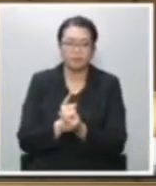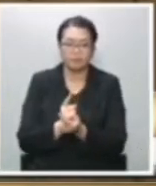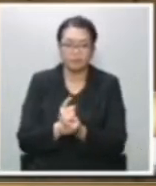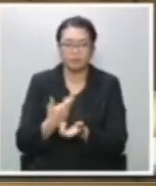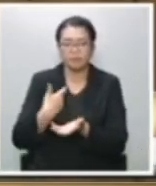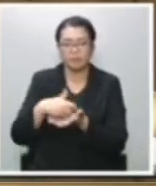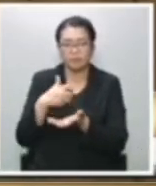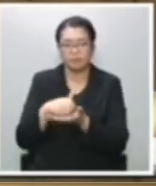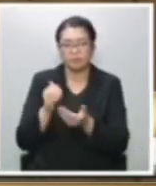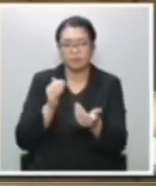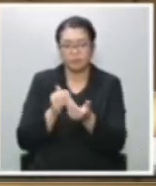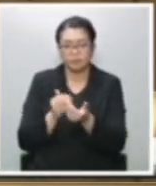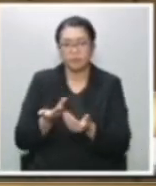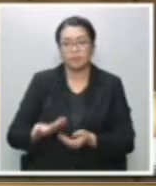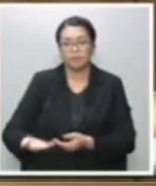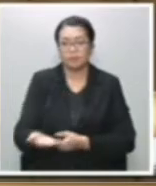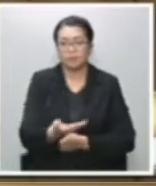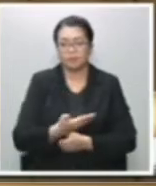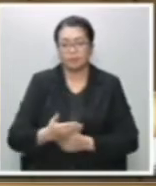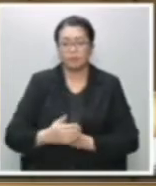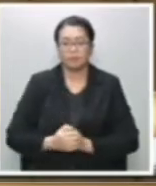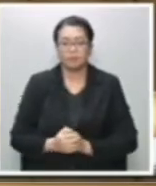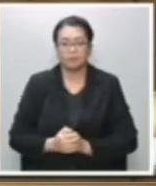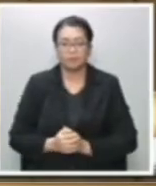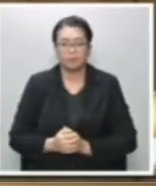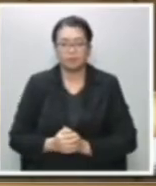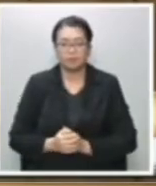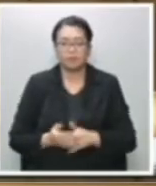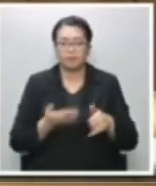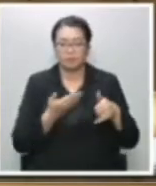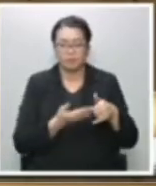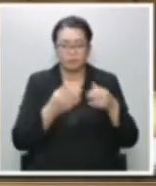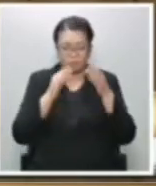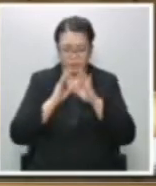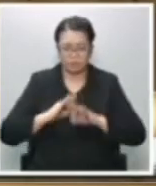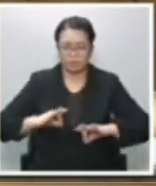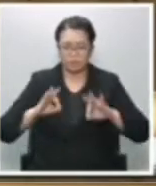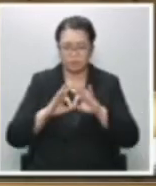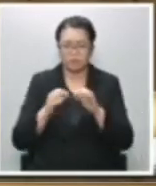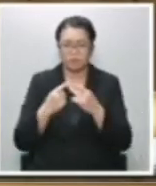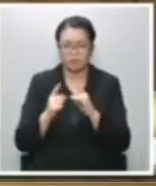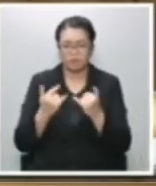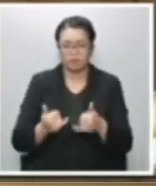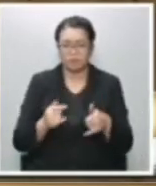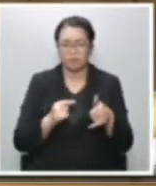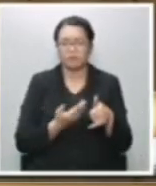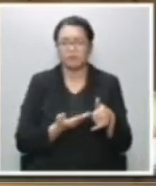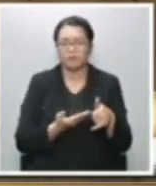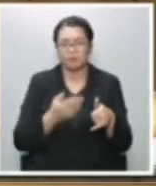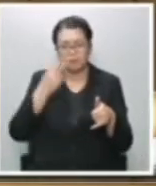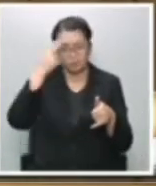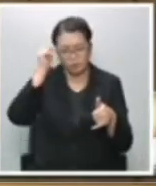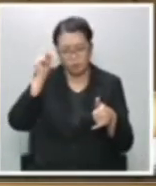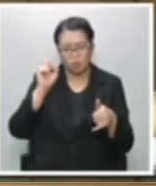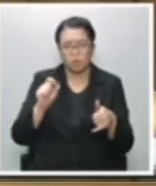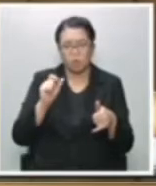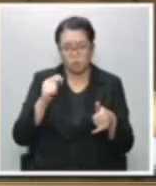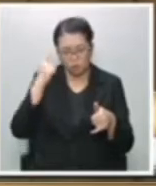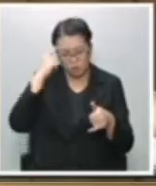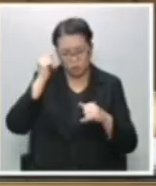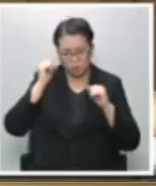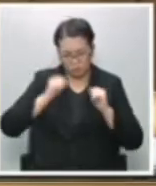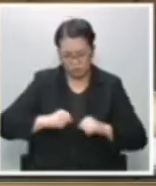งโดยที่ว่าอยากจะเรียนว่าท่านให้ความสำคัญแต่บังเอิญวันนี้มีเรื่องเร่งด่วนที่จะต้องตัดสินใจนะ